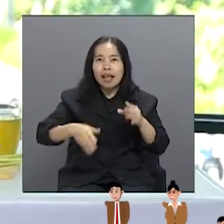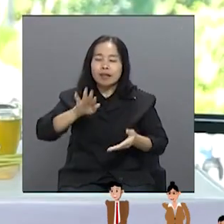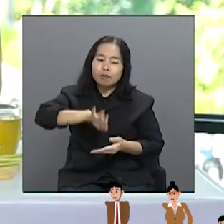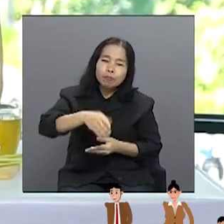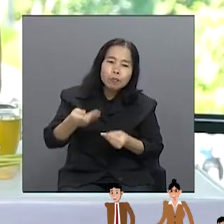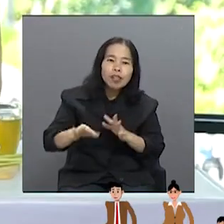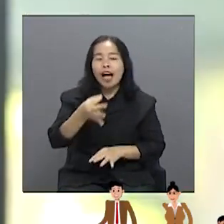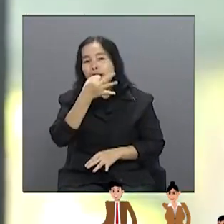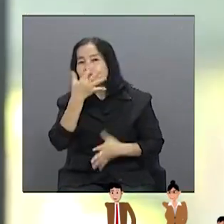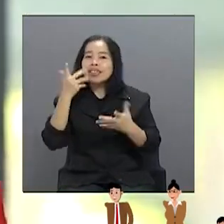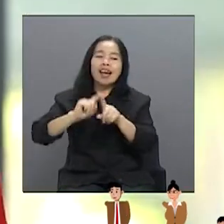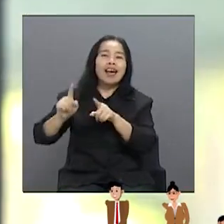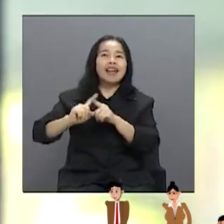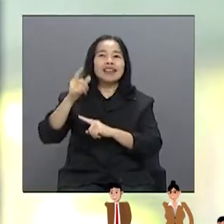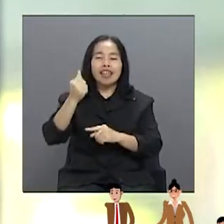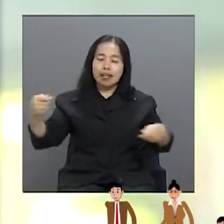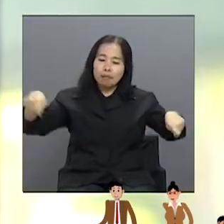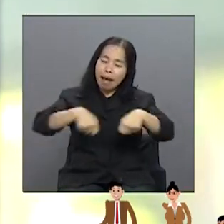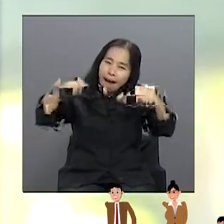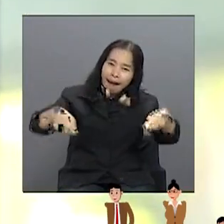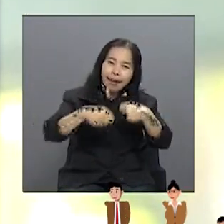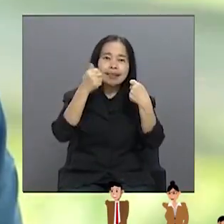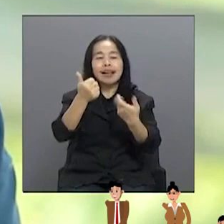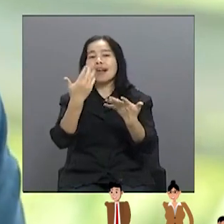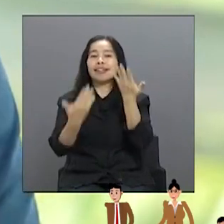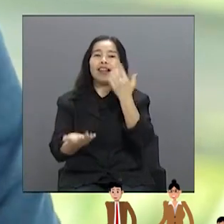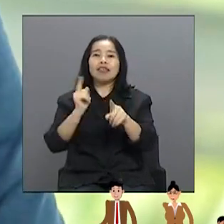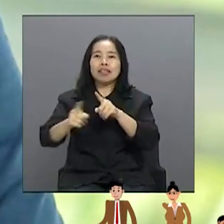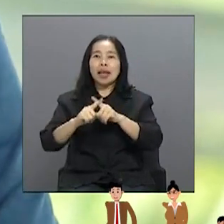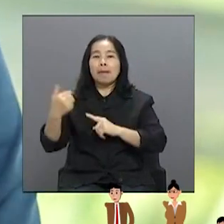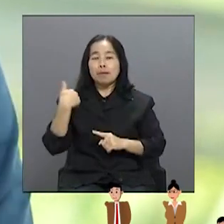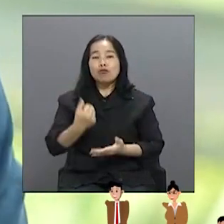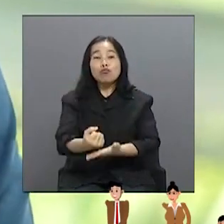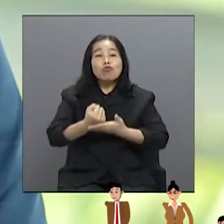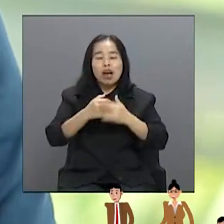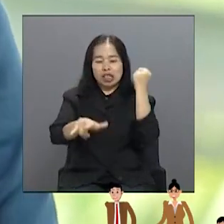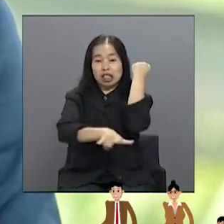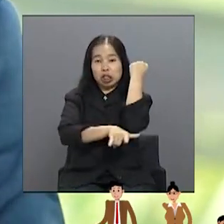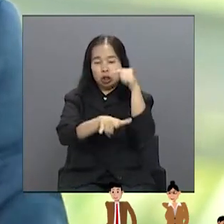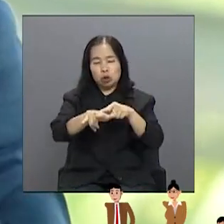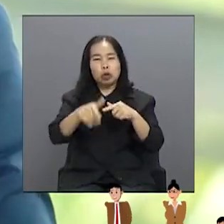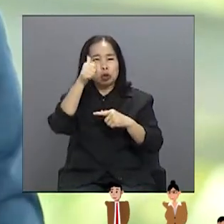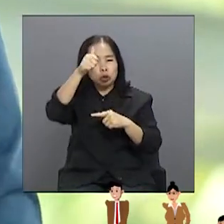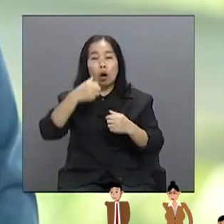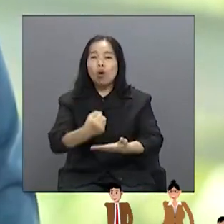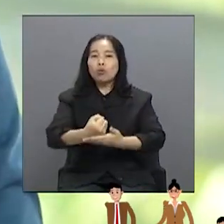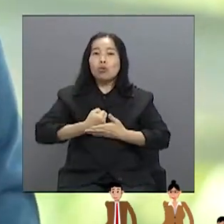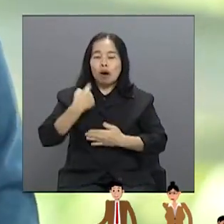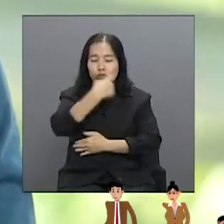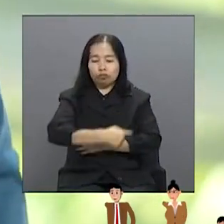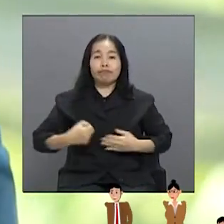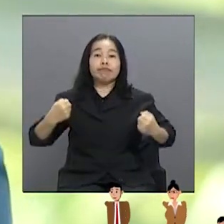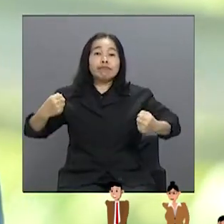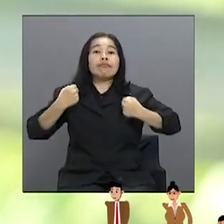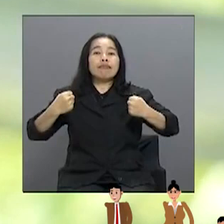ก็ใส่ในกับในอาหาร ถูกต้องครับผมพวกนี้มันจะมีสารออกฤทธิ์สำคัญพวกจิงเจอรัลที่จะช่วยเสริมภูมิคุ้มกันแล้วก็ล